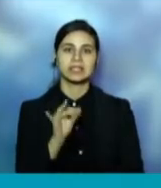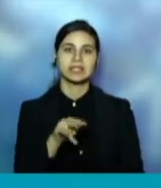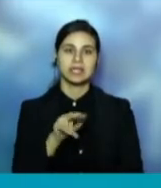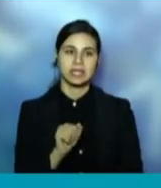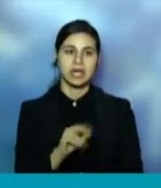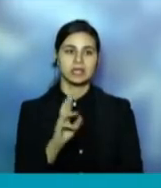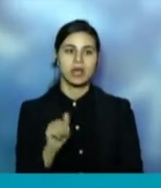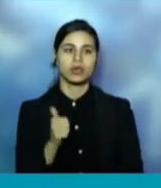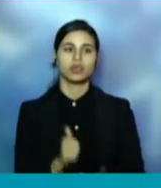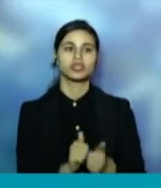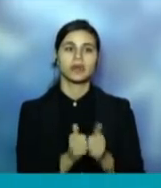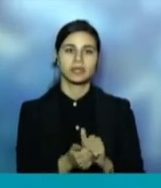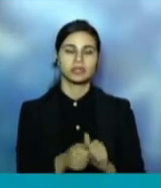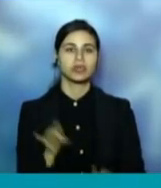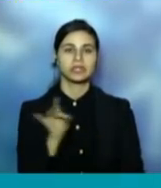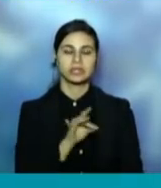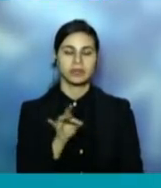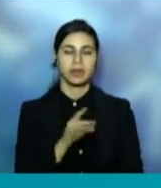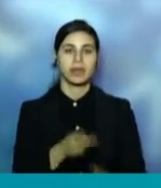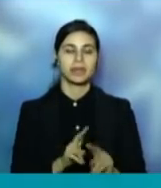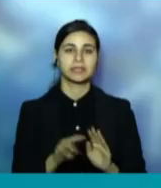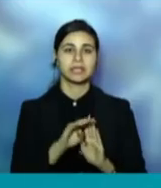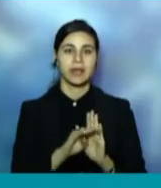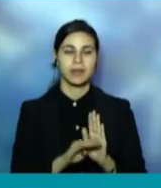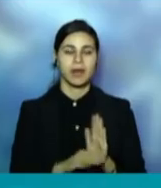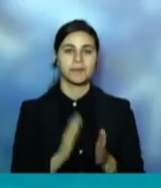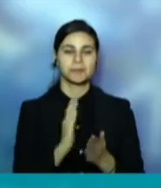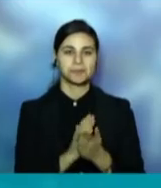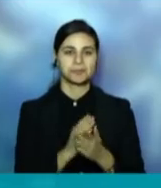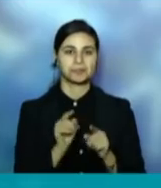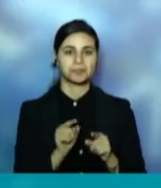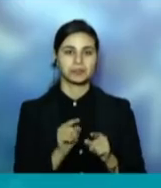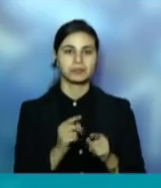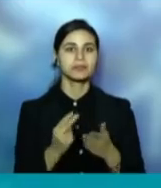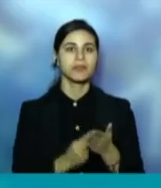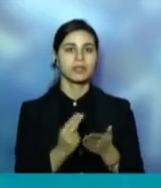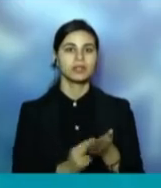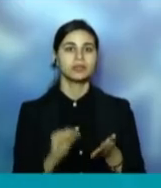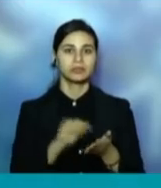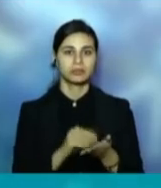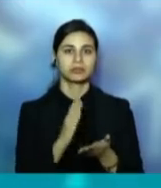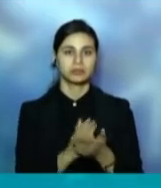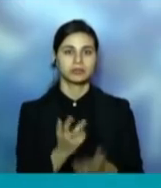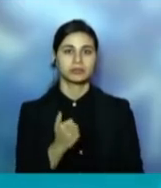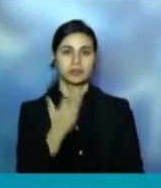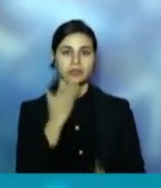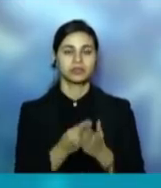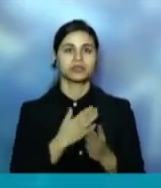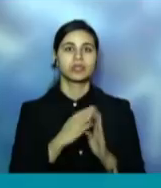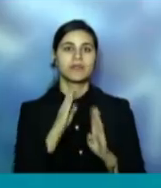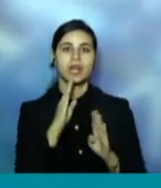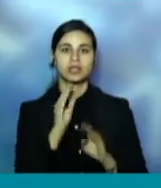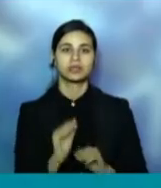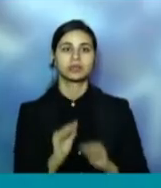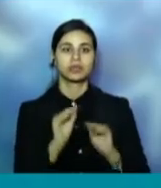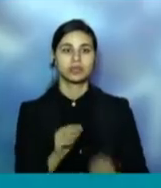ცილები და როგორ ჩავანაცვლოთ ცხიმები. ეს სქემა არის ქალბატონი მარინას წიგნიდან. ჩვენ ამას Facebook-ზეც